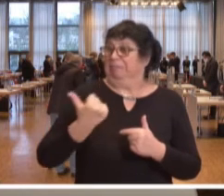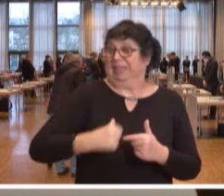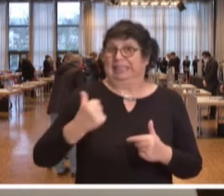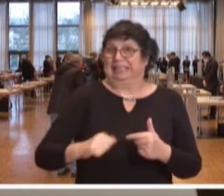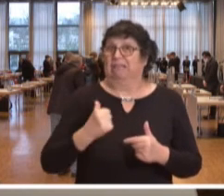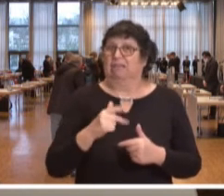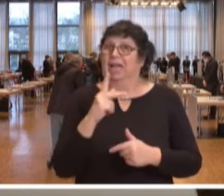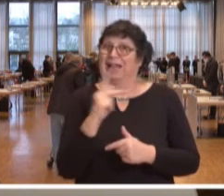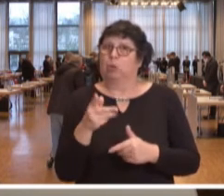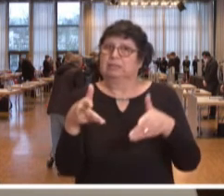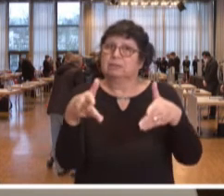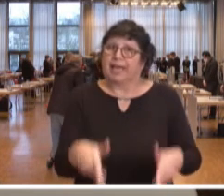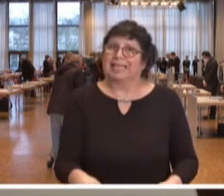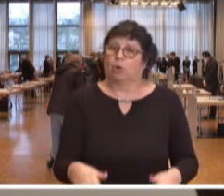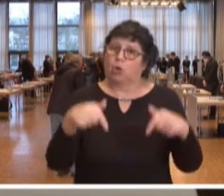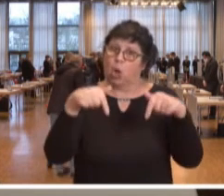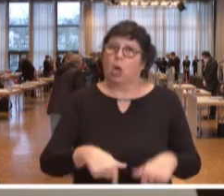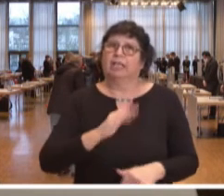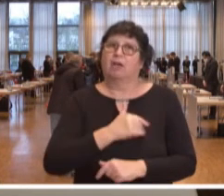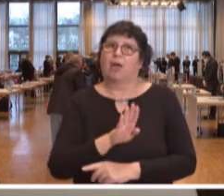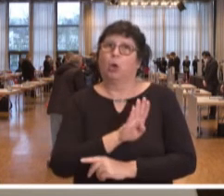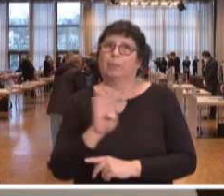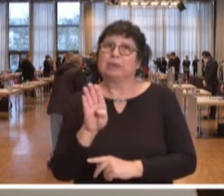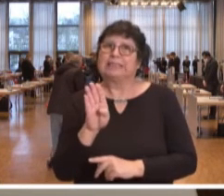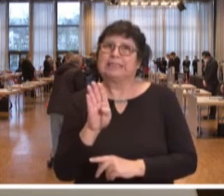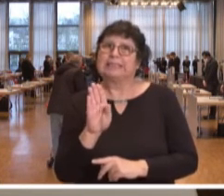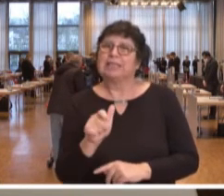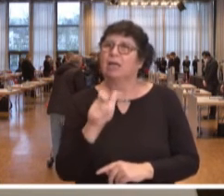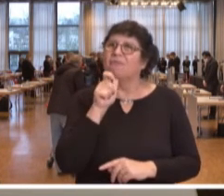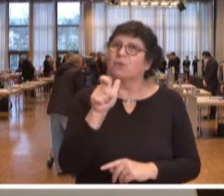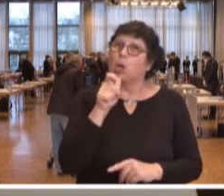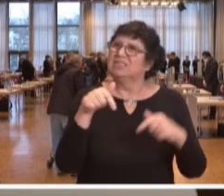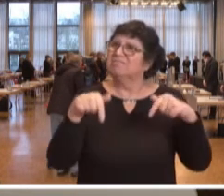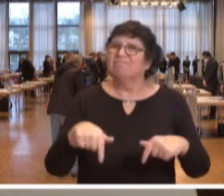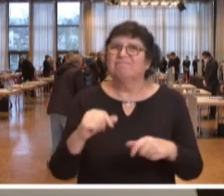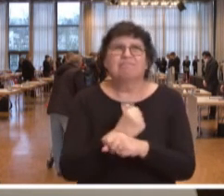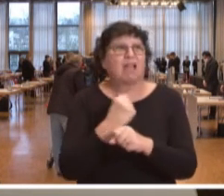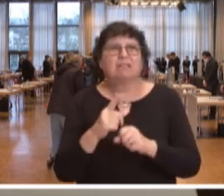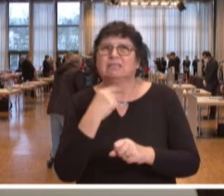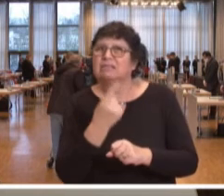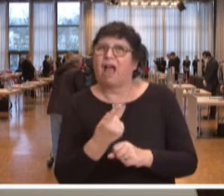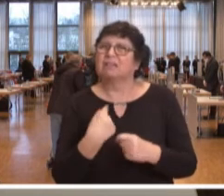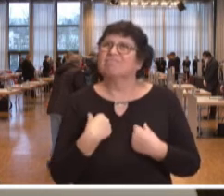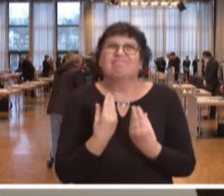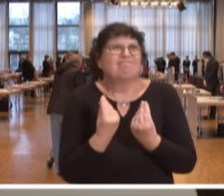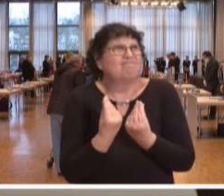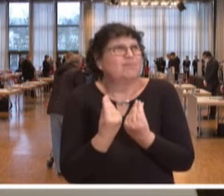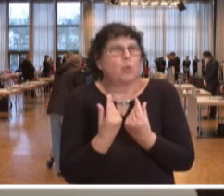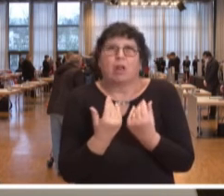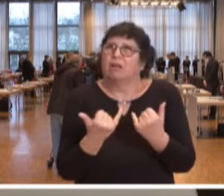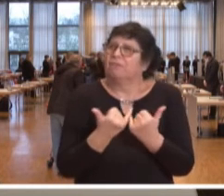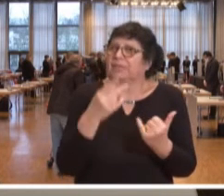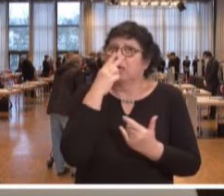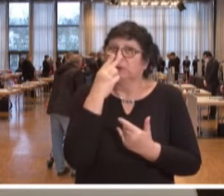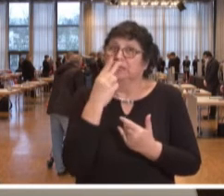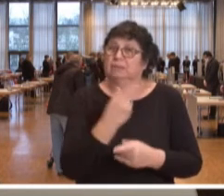beigesetzt, heute Frau Buchs. Worte können in einem solchen Moment kaum ausdrücken, was wir fühlen. Wir